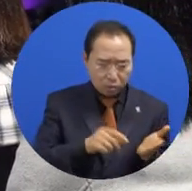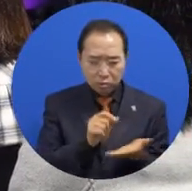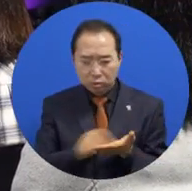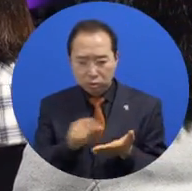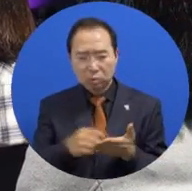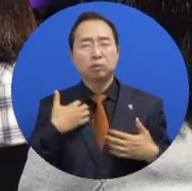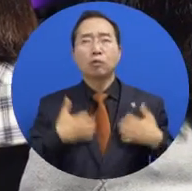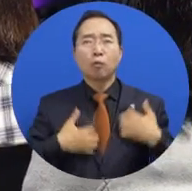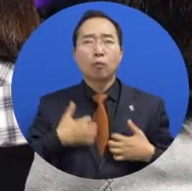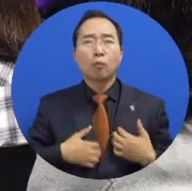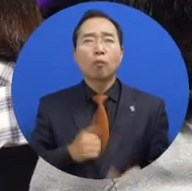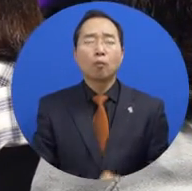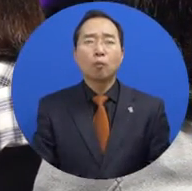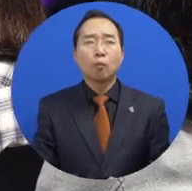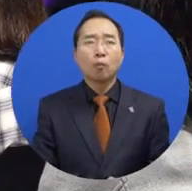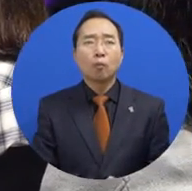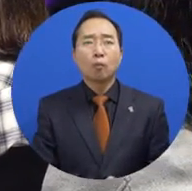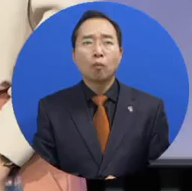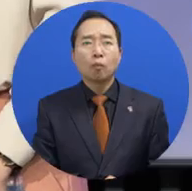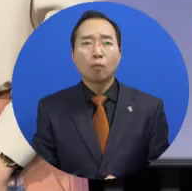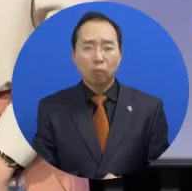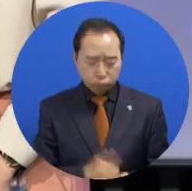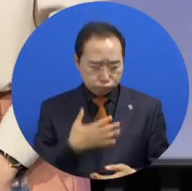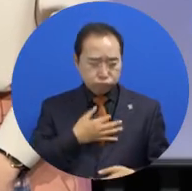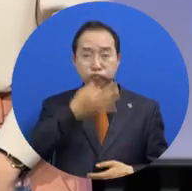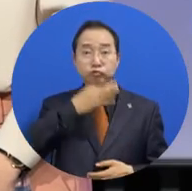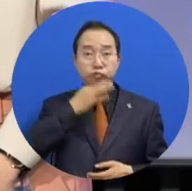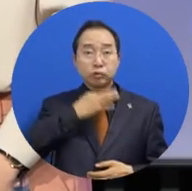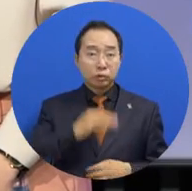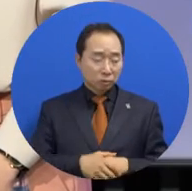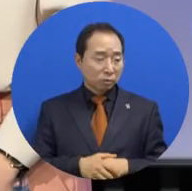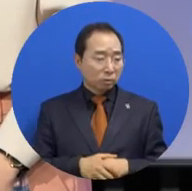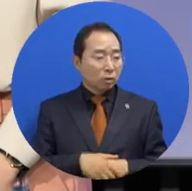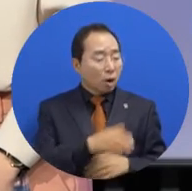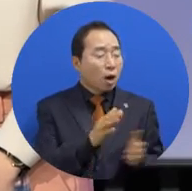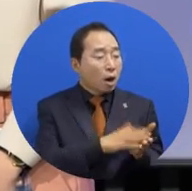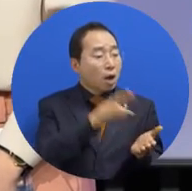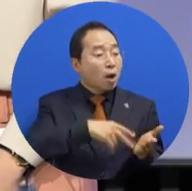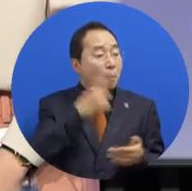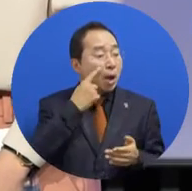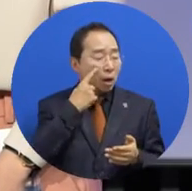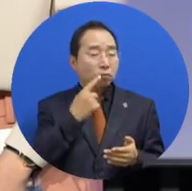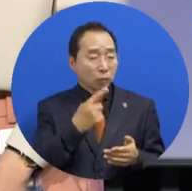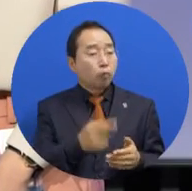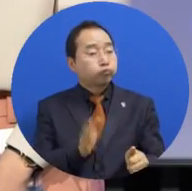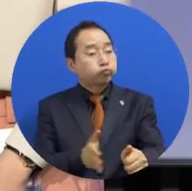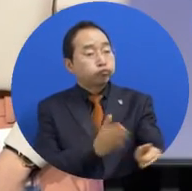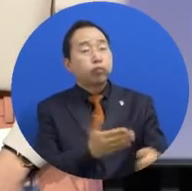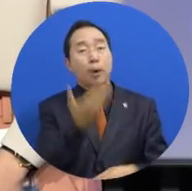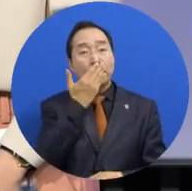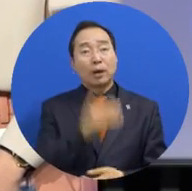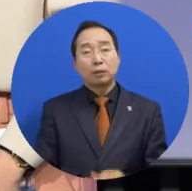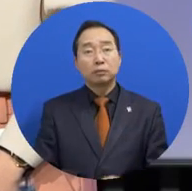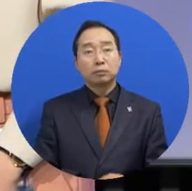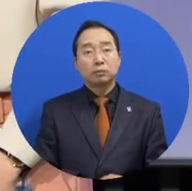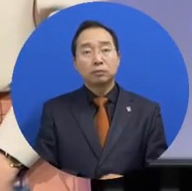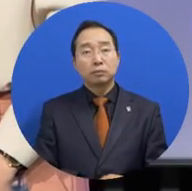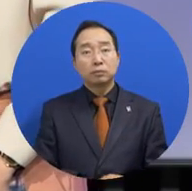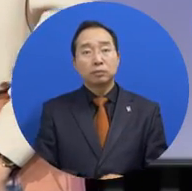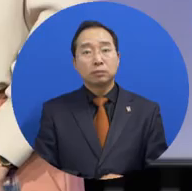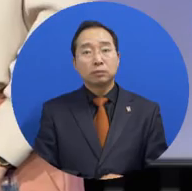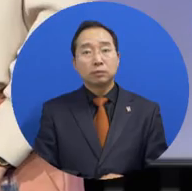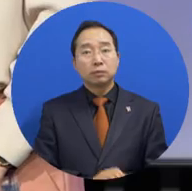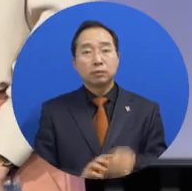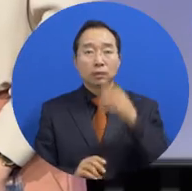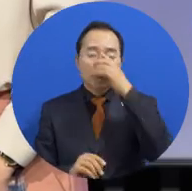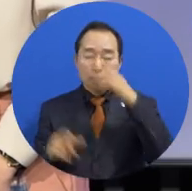않아. 이거고 그 다음에 나한테 너무 이로운데 누구한테도 권할 수 있는 일이잖아요.